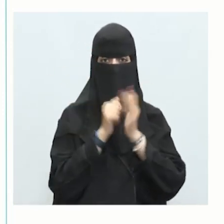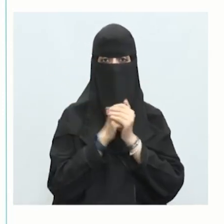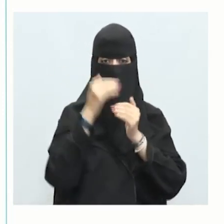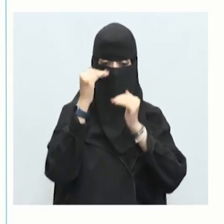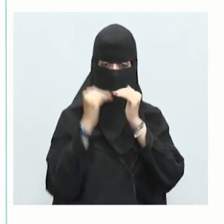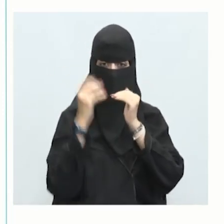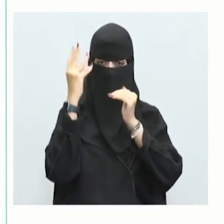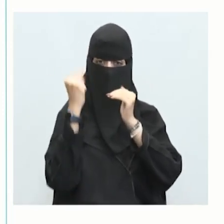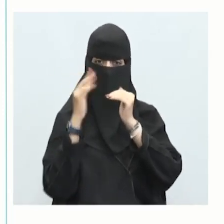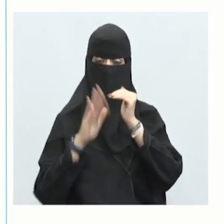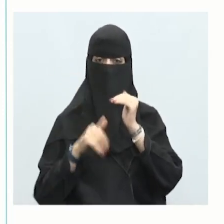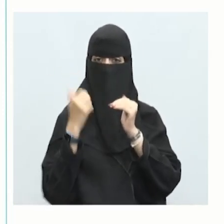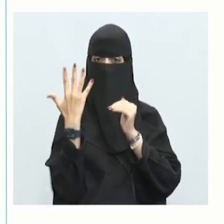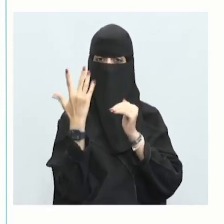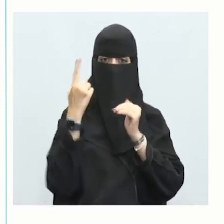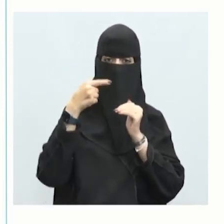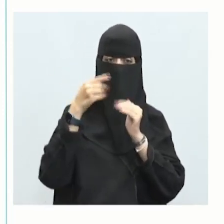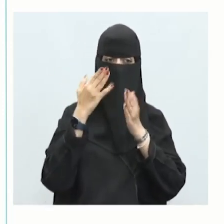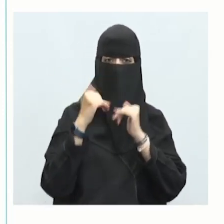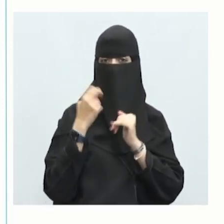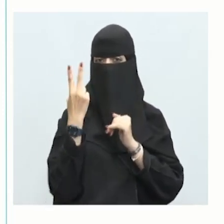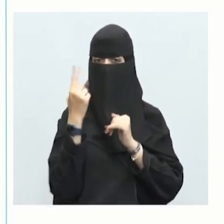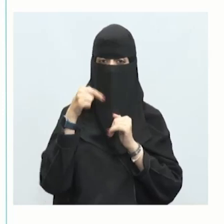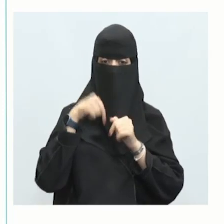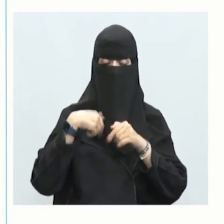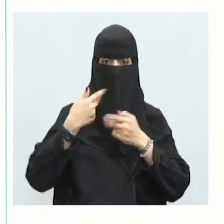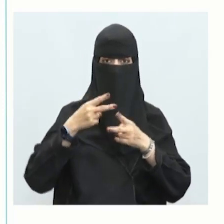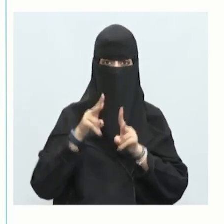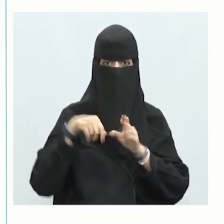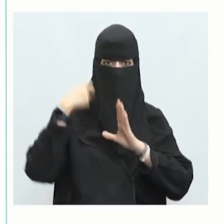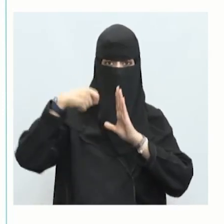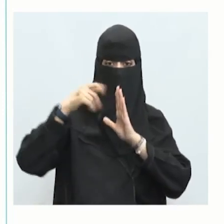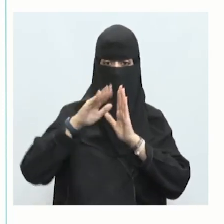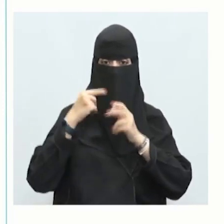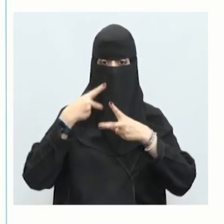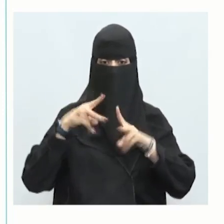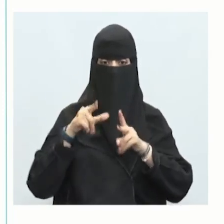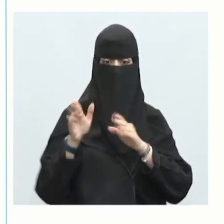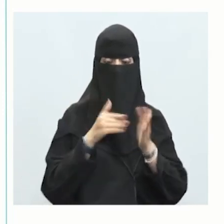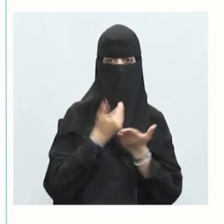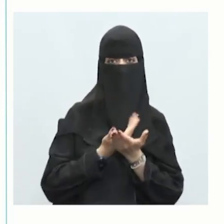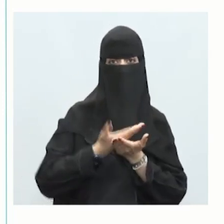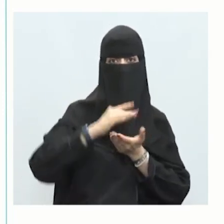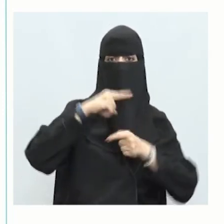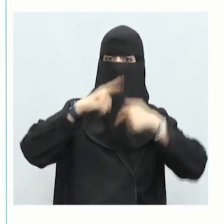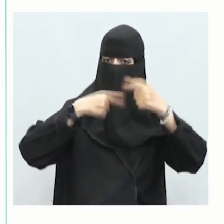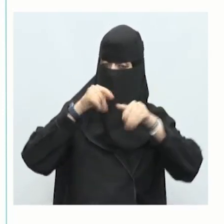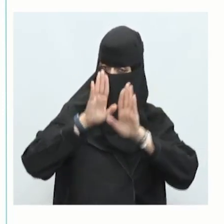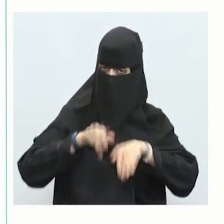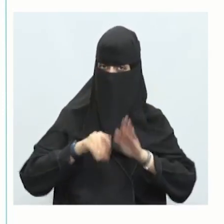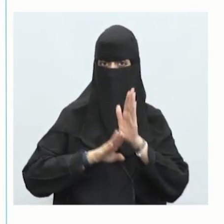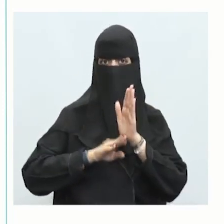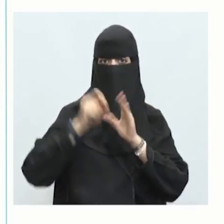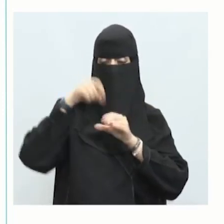اقل من ال 15 وليكن 12 عند التشغيل مباشره يطبع لنا استمر في تطوير